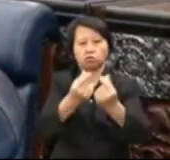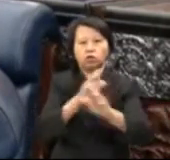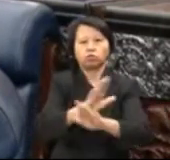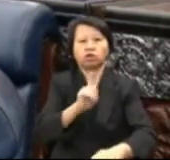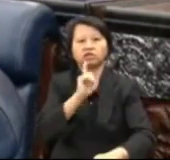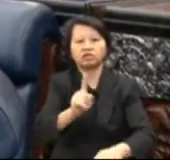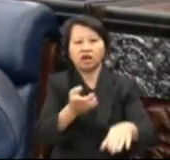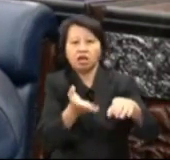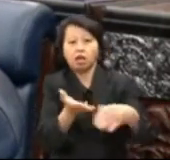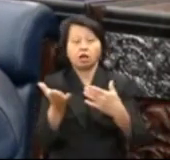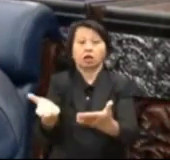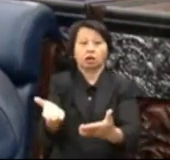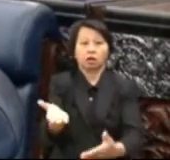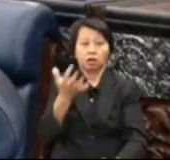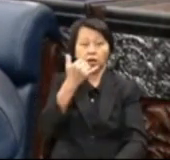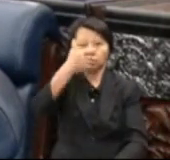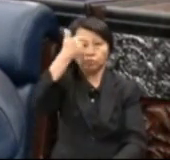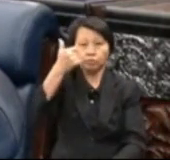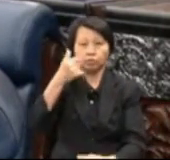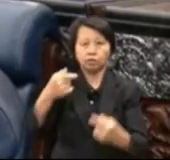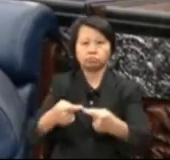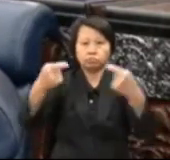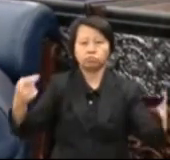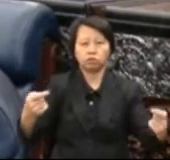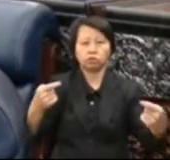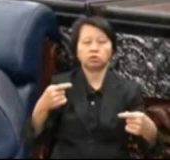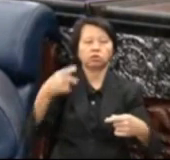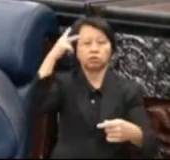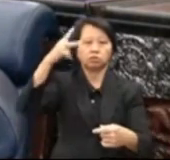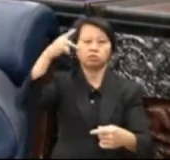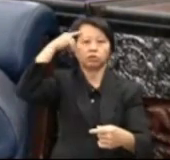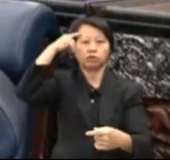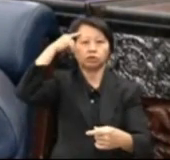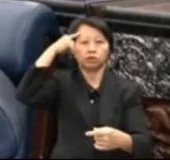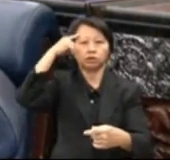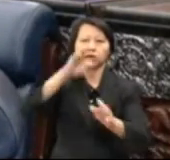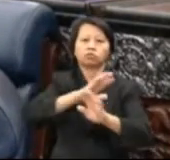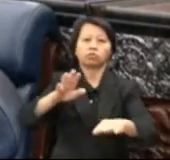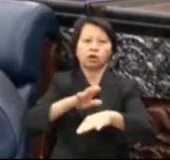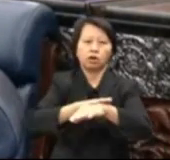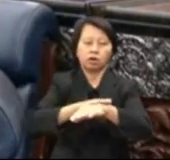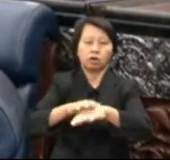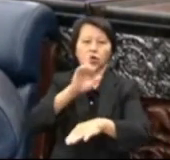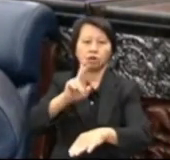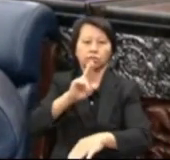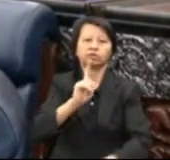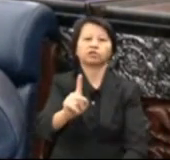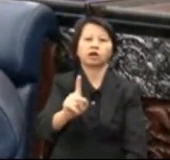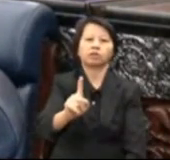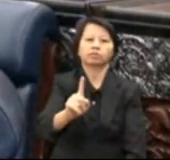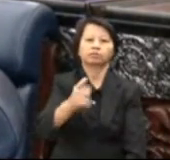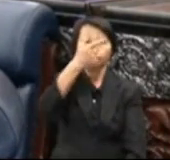bukan Islam semata-mata karena lawan pasti politik bukannya agama Islam karena